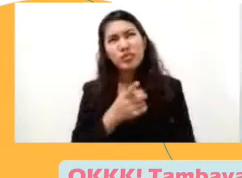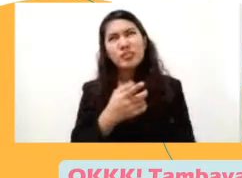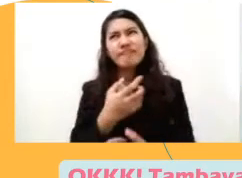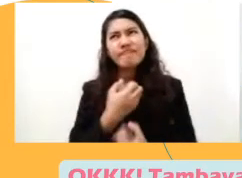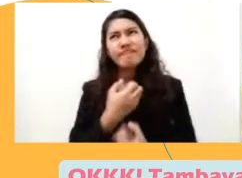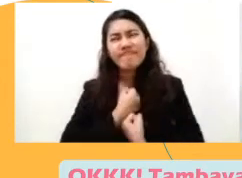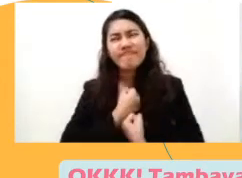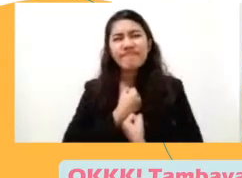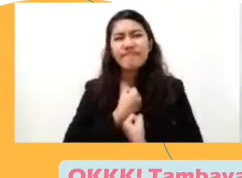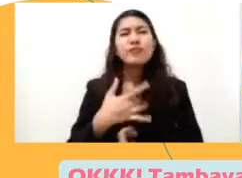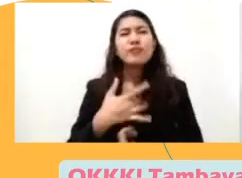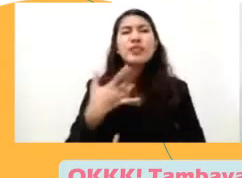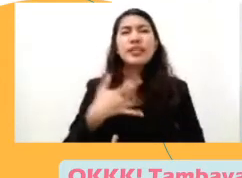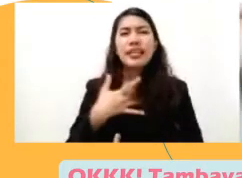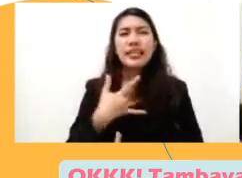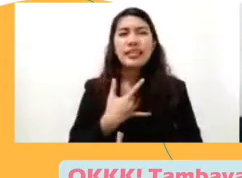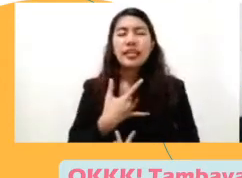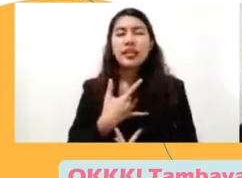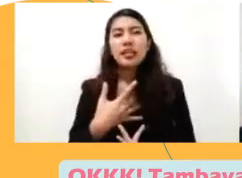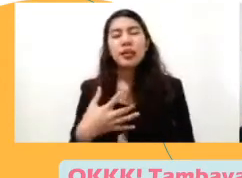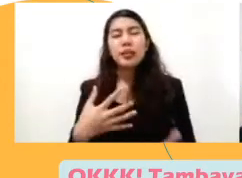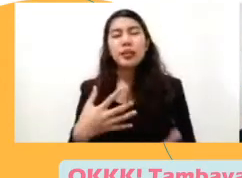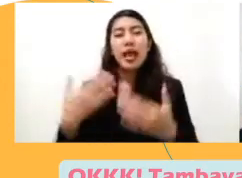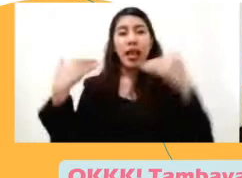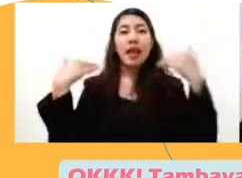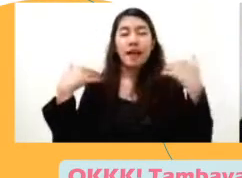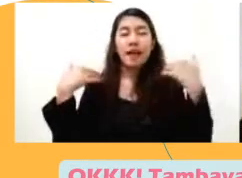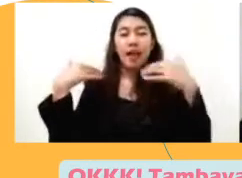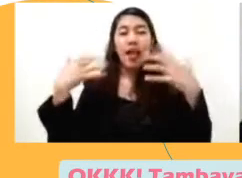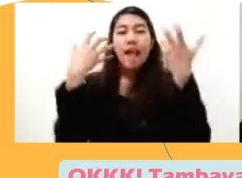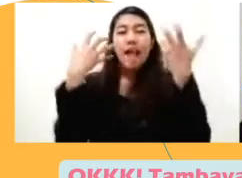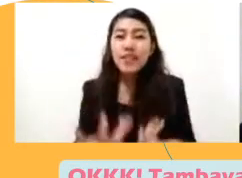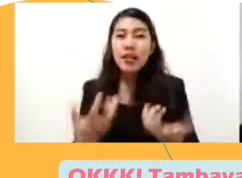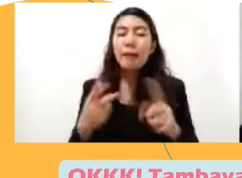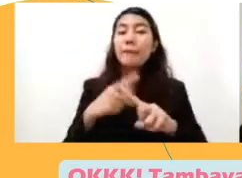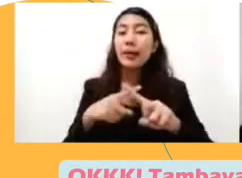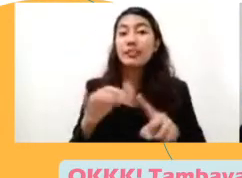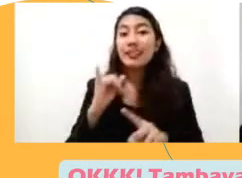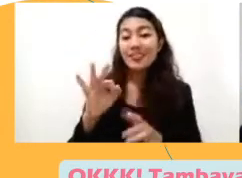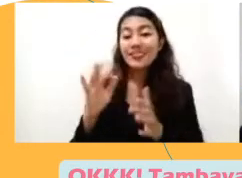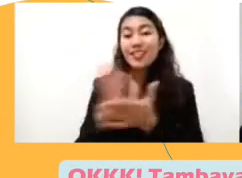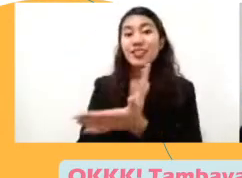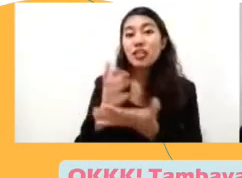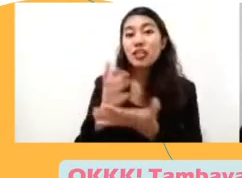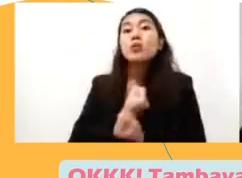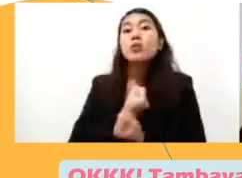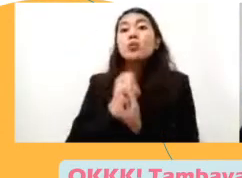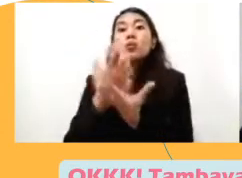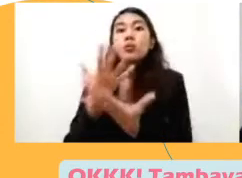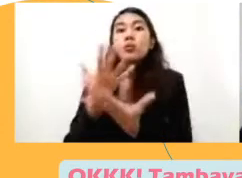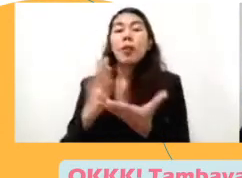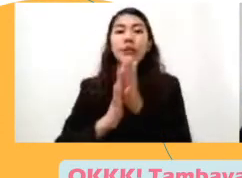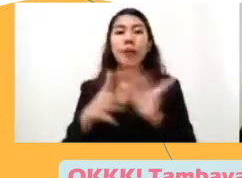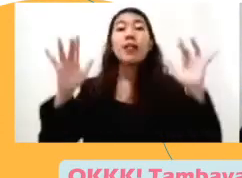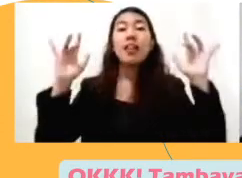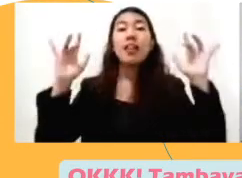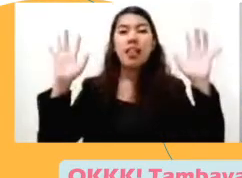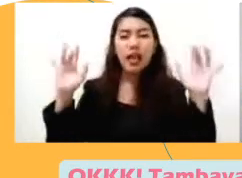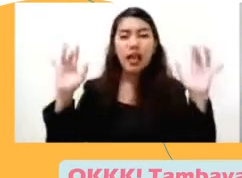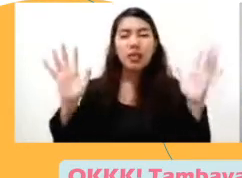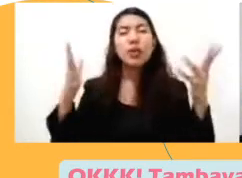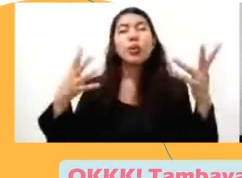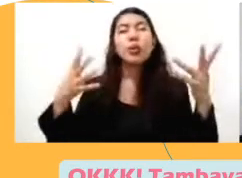Pero, may pag-share, may ganong naganap at hindi lang naipon sa'yo.